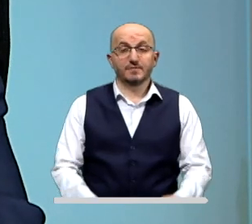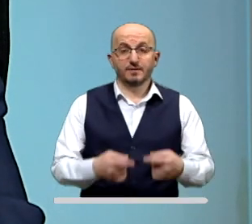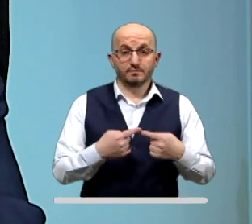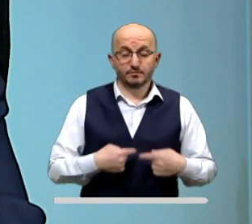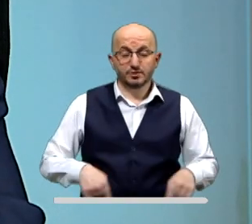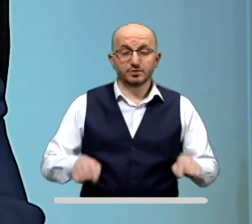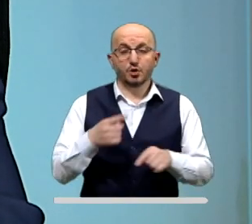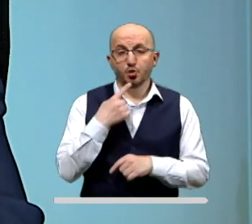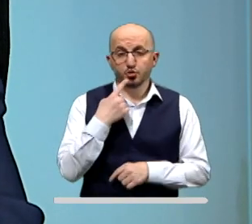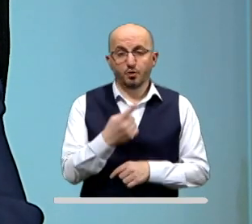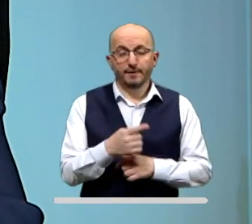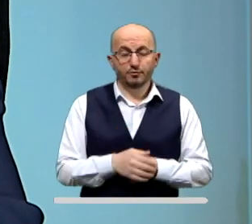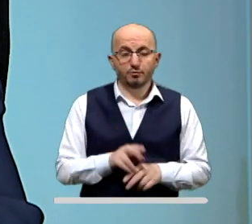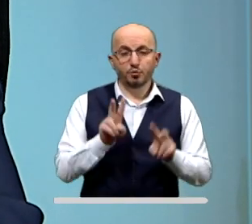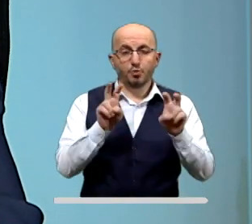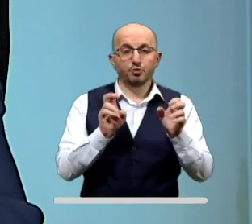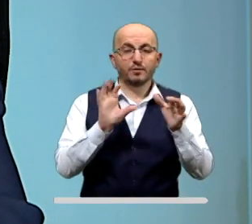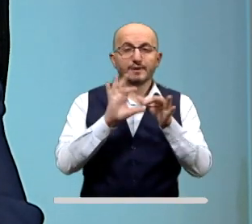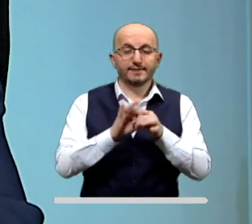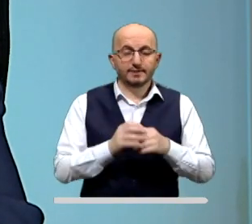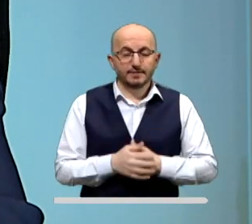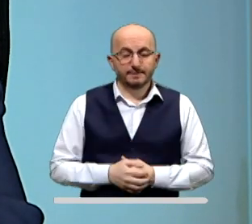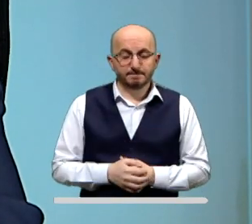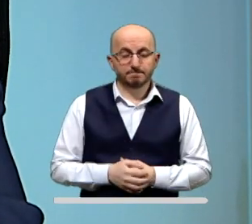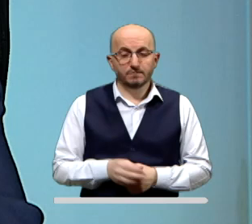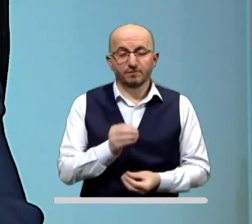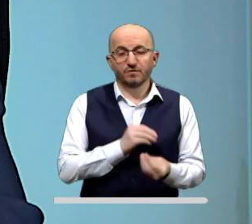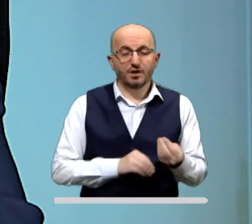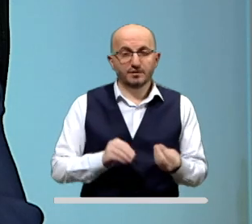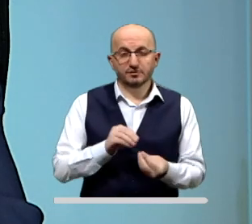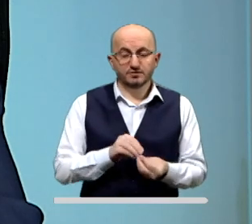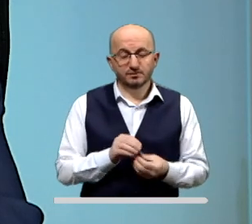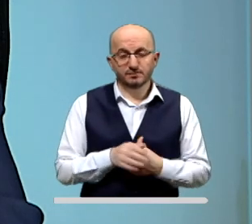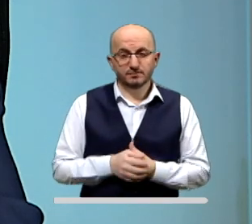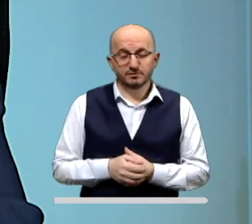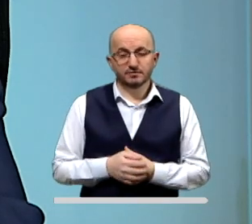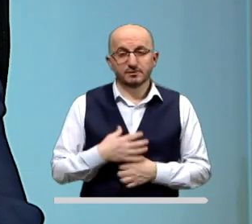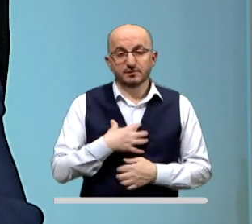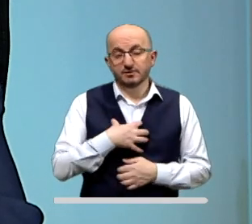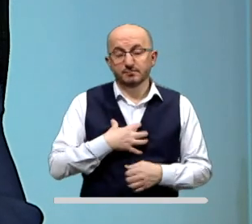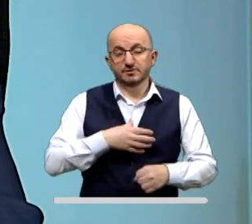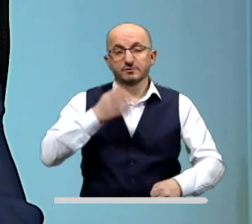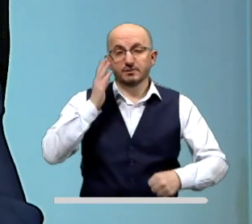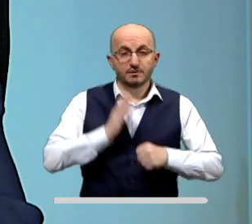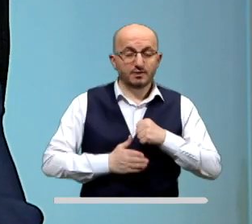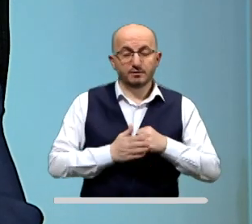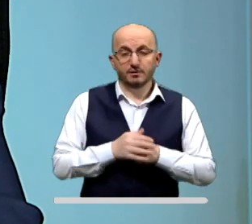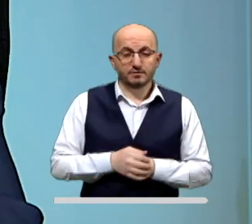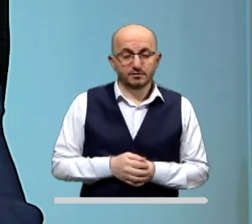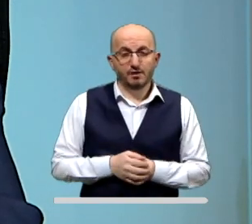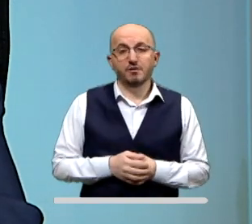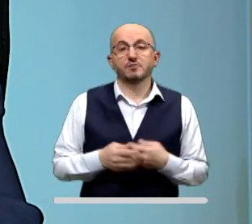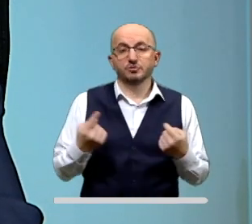şöyle diyoruz bu konu ile ilgili işte faiz dinimizin yasakladığı bir